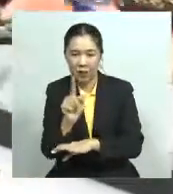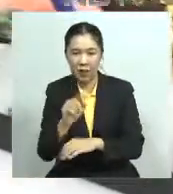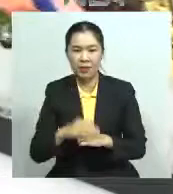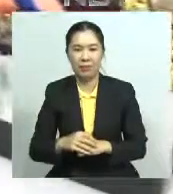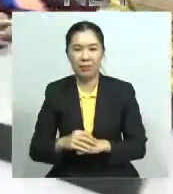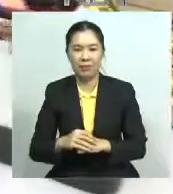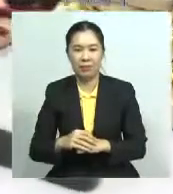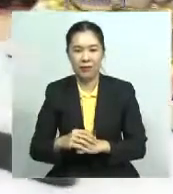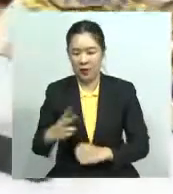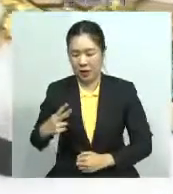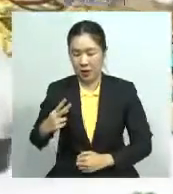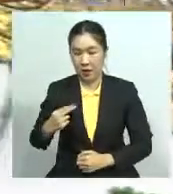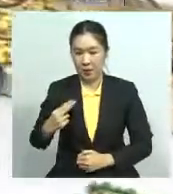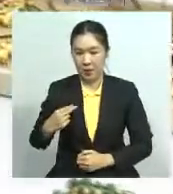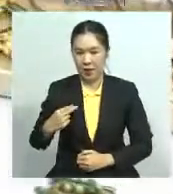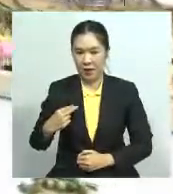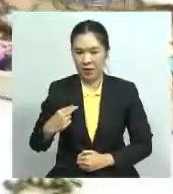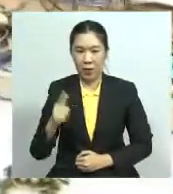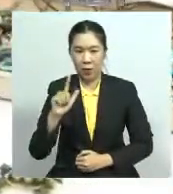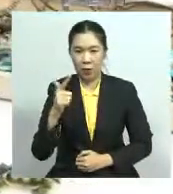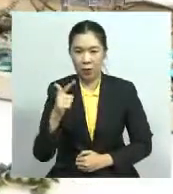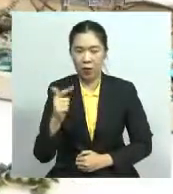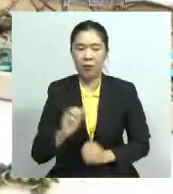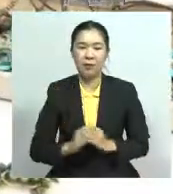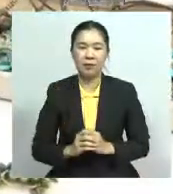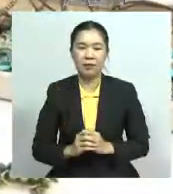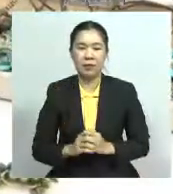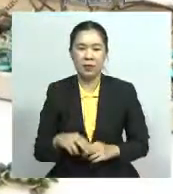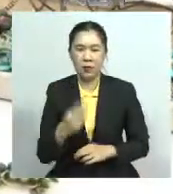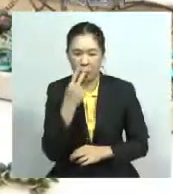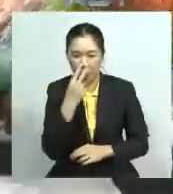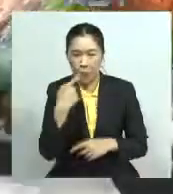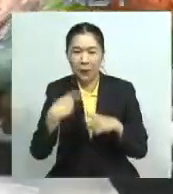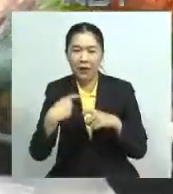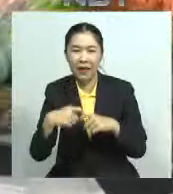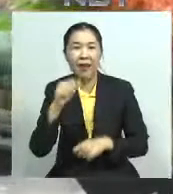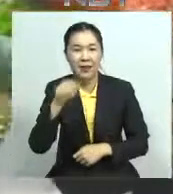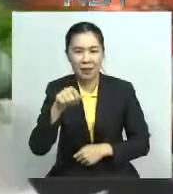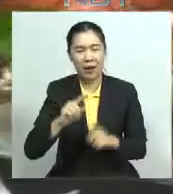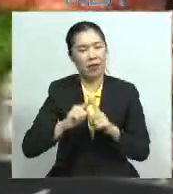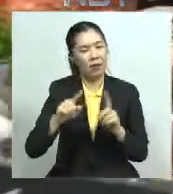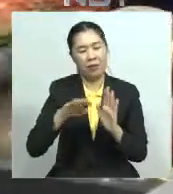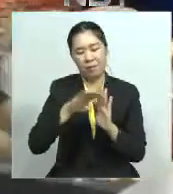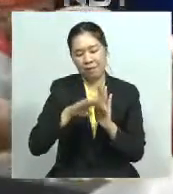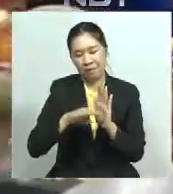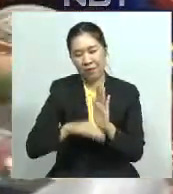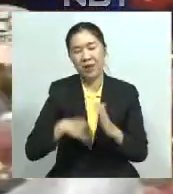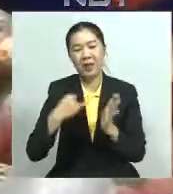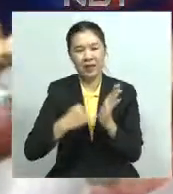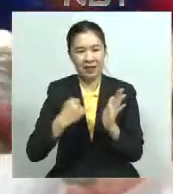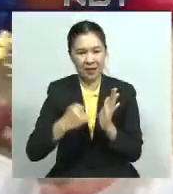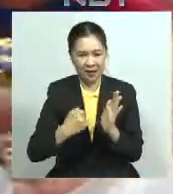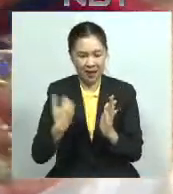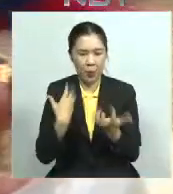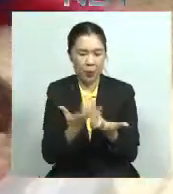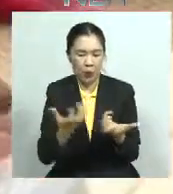เข็มกลัดทองเหลืองแหมฟังดูชื่อแล้วเนี่ยเหมือนจะยากนะครับแต่ขั้นตอนจริงๆแล้วเนี่ยมันไม่ยากเลยนะครับอุปกรณ์เ